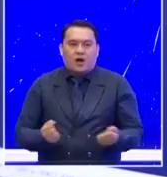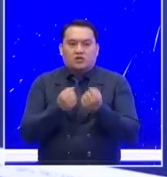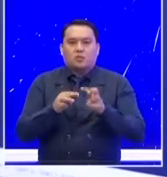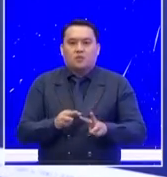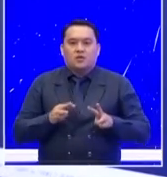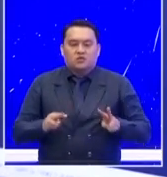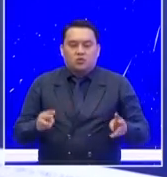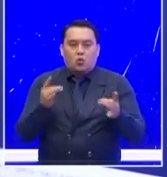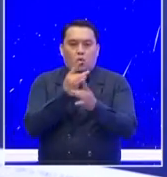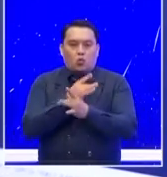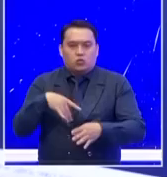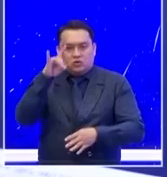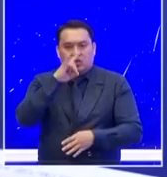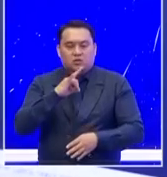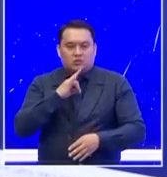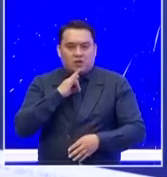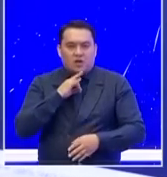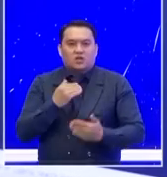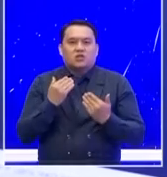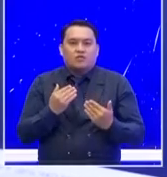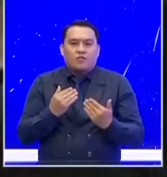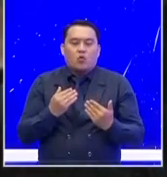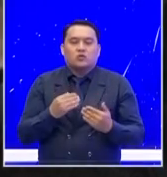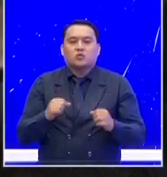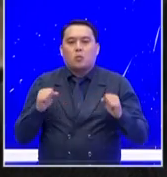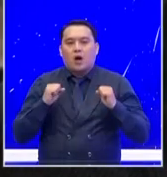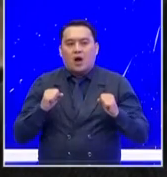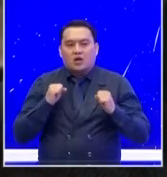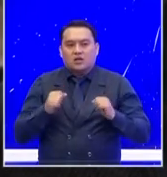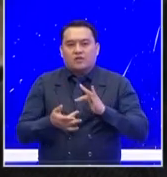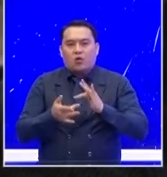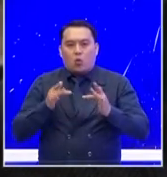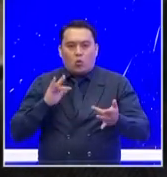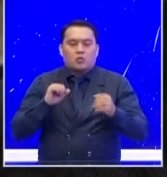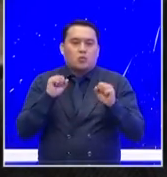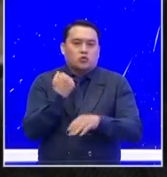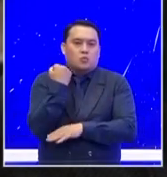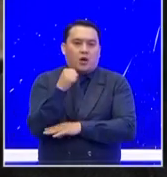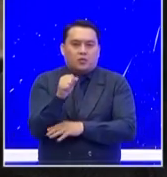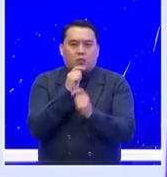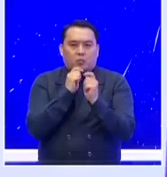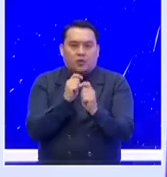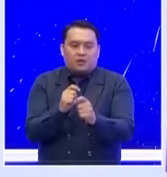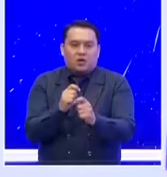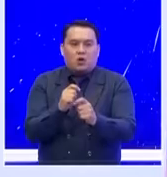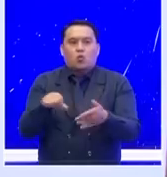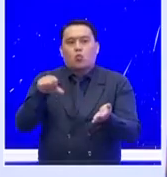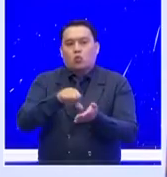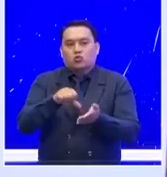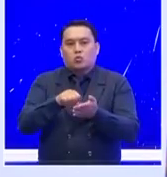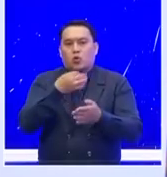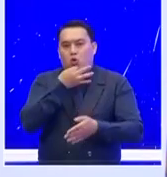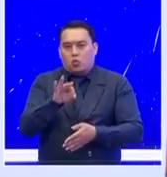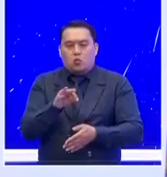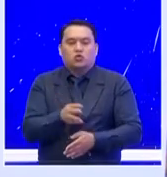Министерства культуры и спорта и именитых спортсменов. Как и положено в киберспортивной дисциплине, победителя ждет внушительный призовой фонд. Принять участие может